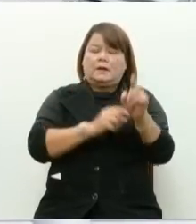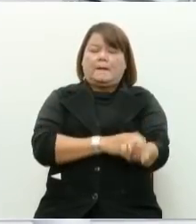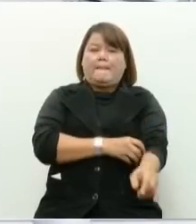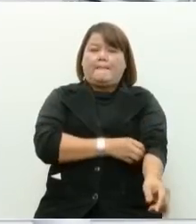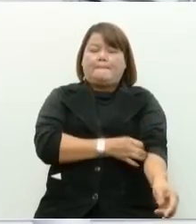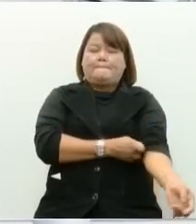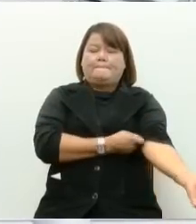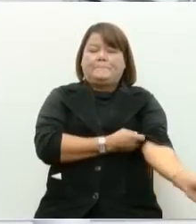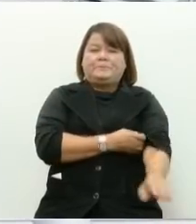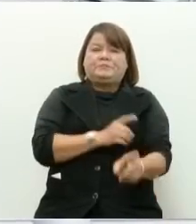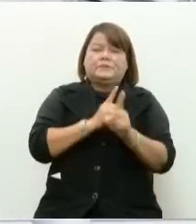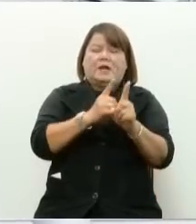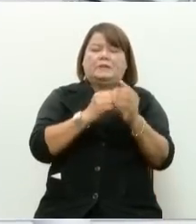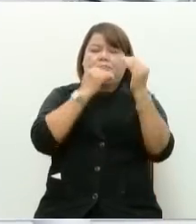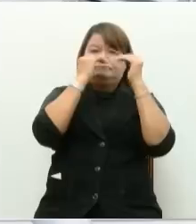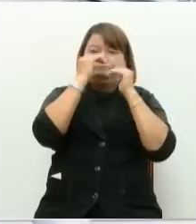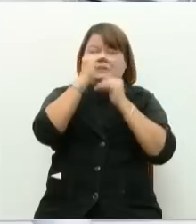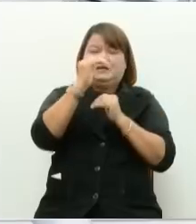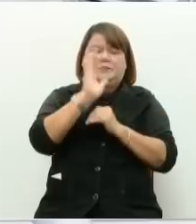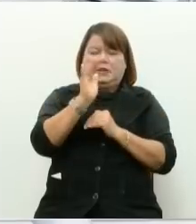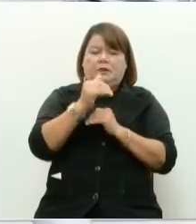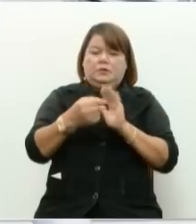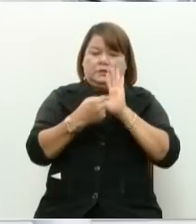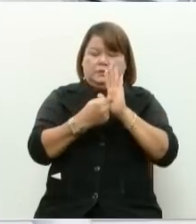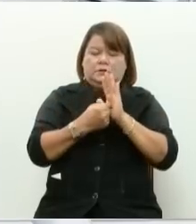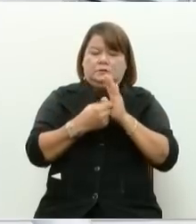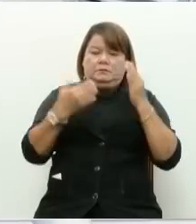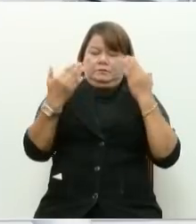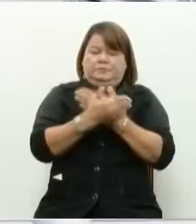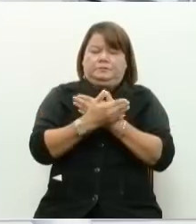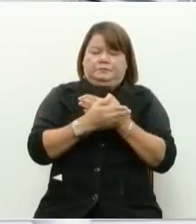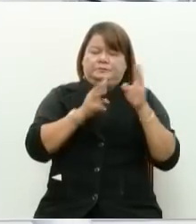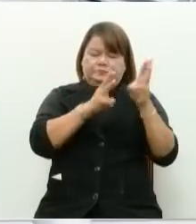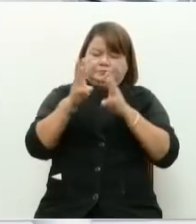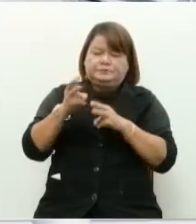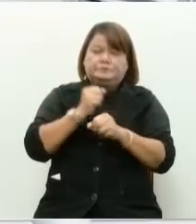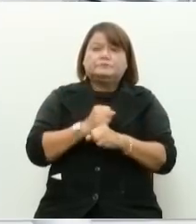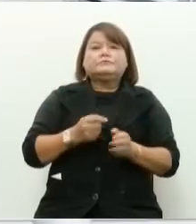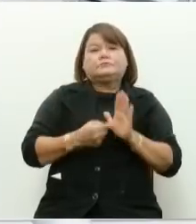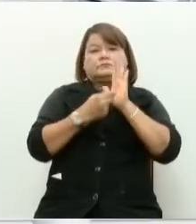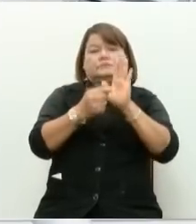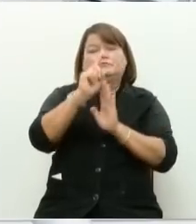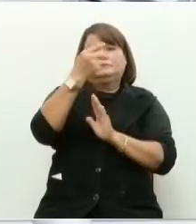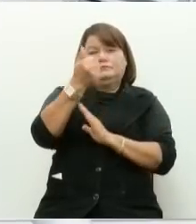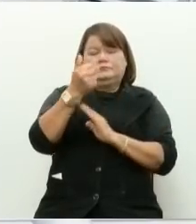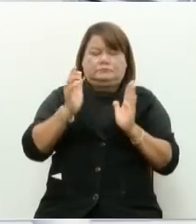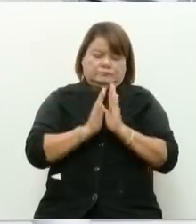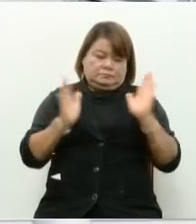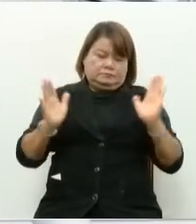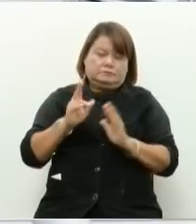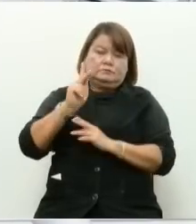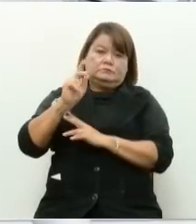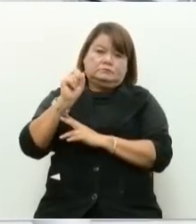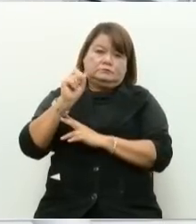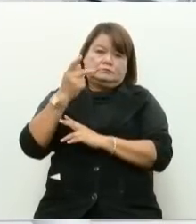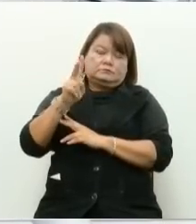ฑ์แค่เราปรับวิธีการเราก็สามารถที่จะเสนอผลงานได้แล้วอย่างนี้เป็นต้นนะครับก็ต้องขอขอบคุณทางกคส.แล้วก็